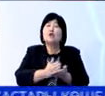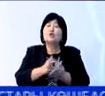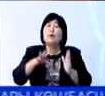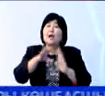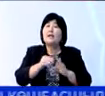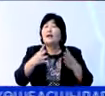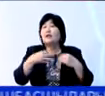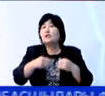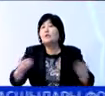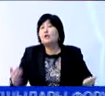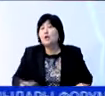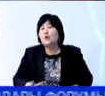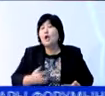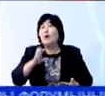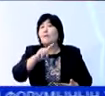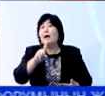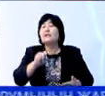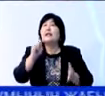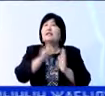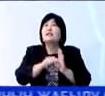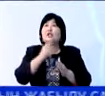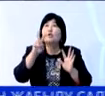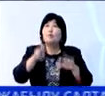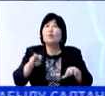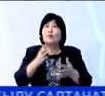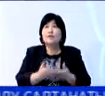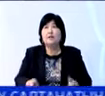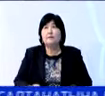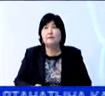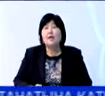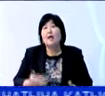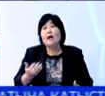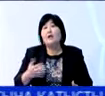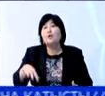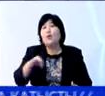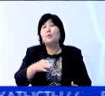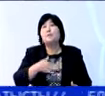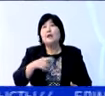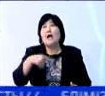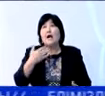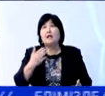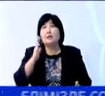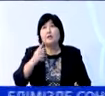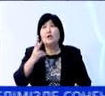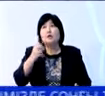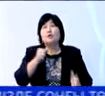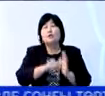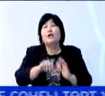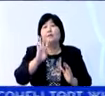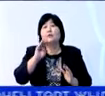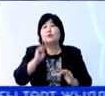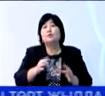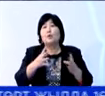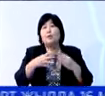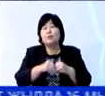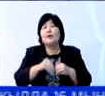енгізілген жанұялардың тұрмысын базадан тексеріп көрді. Августе біз қазір айтатын болсақ, 264 мың отбасын қазір